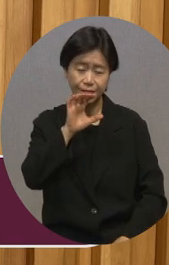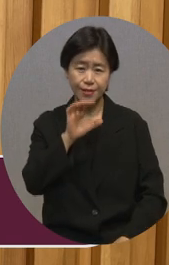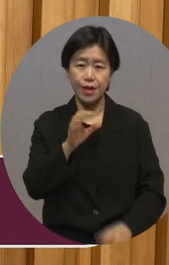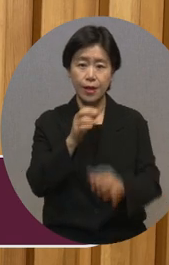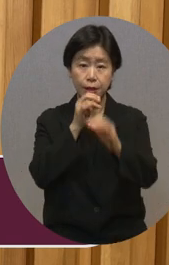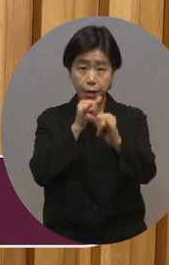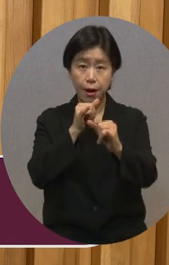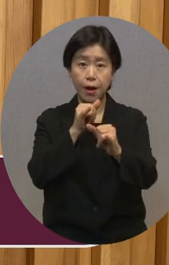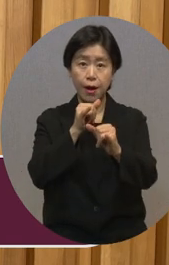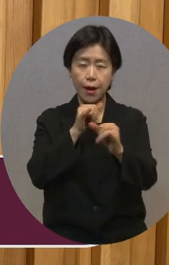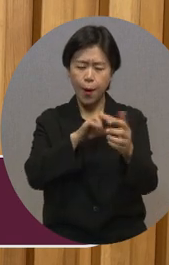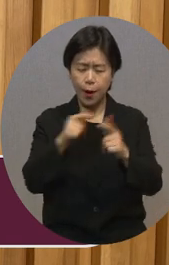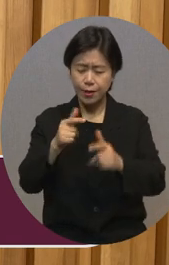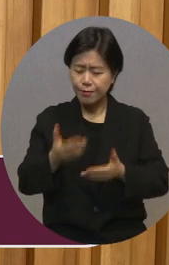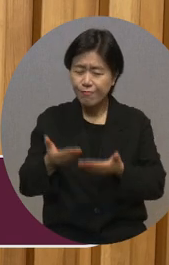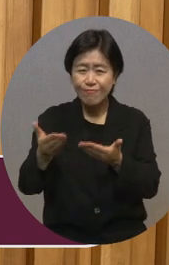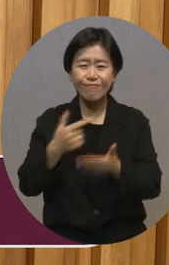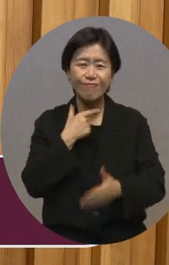상도 받아주고 싶어요.